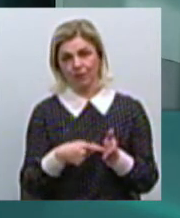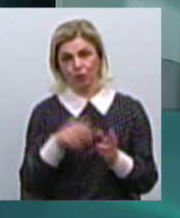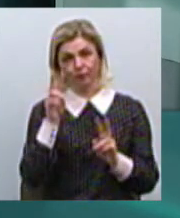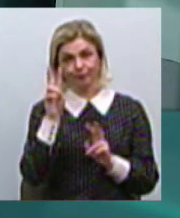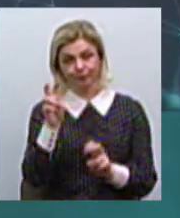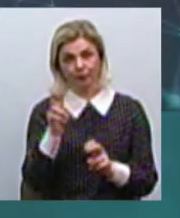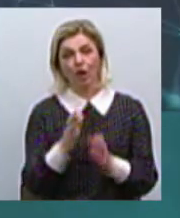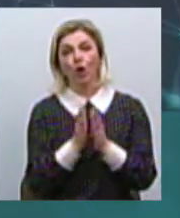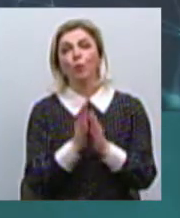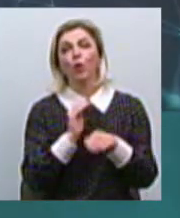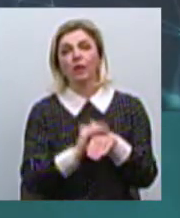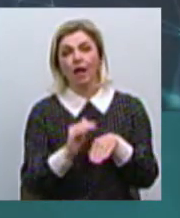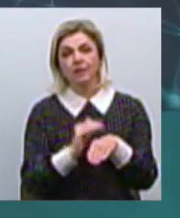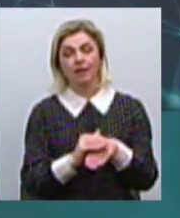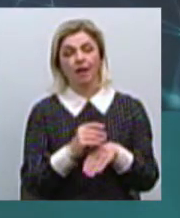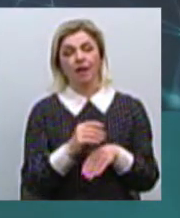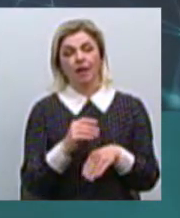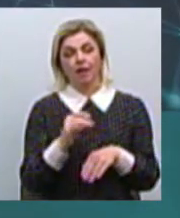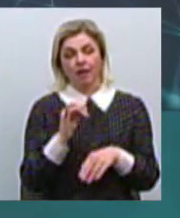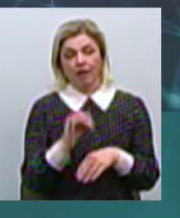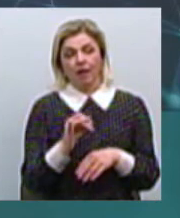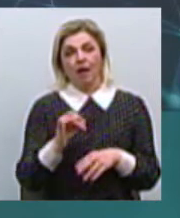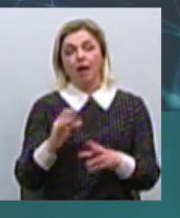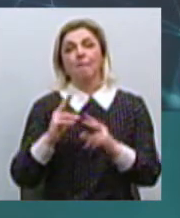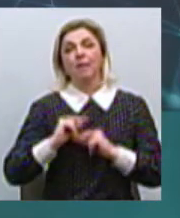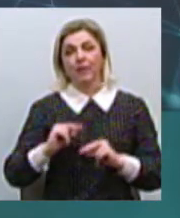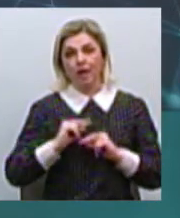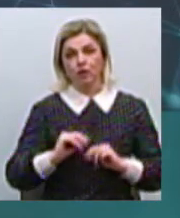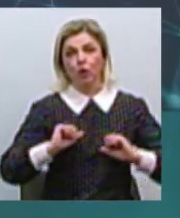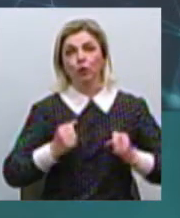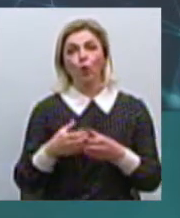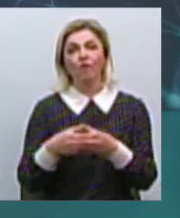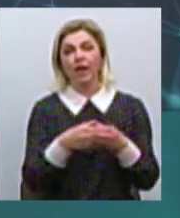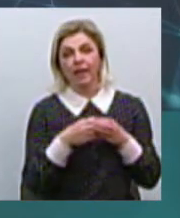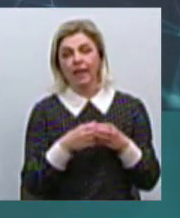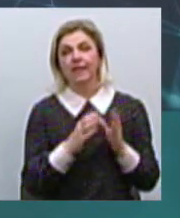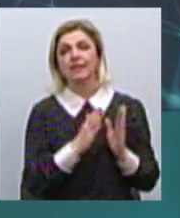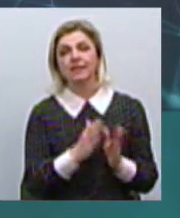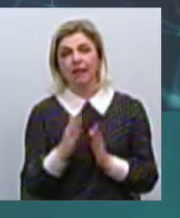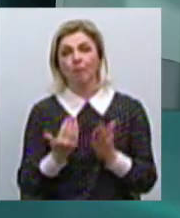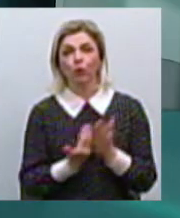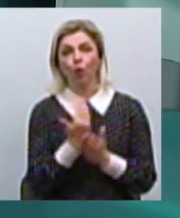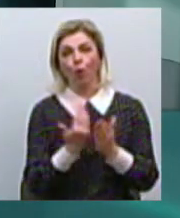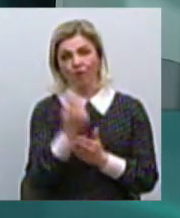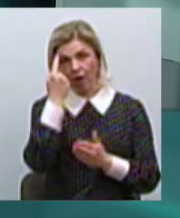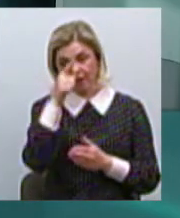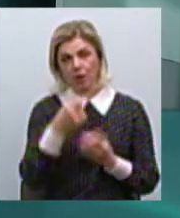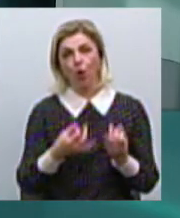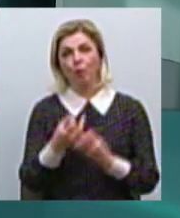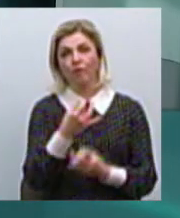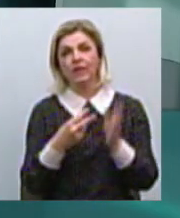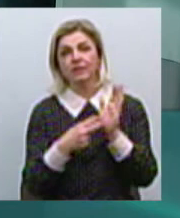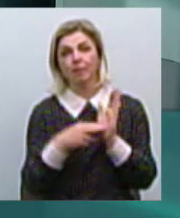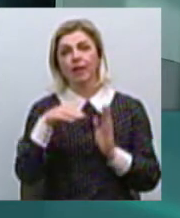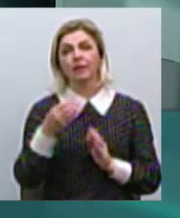ласка, друзі, деталі співпраці з представниками виробника товариства «Українські системні інновації» обговорив 7 травня міський